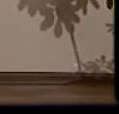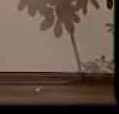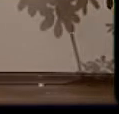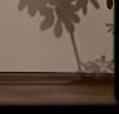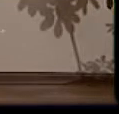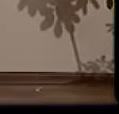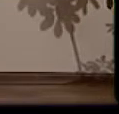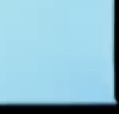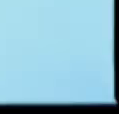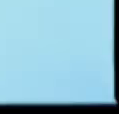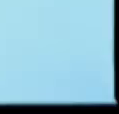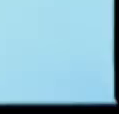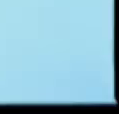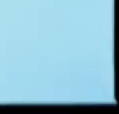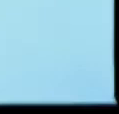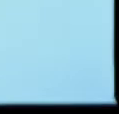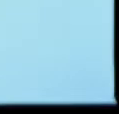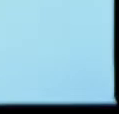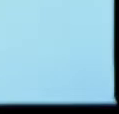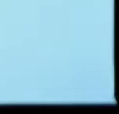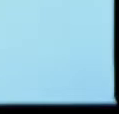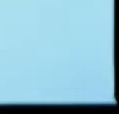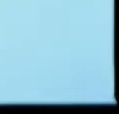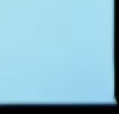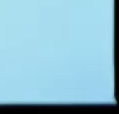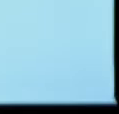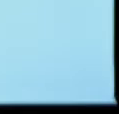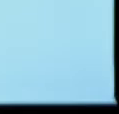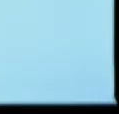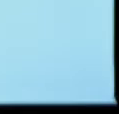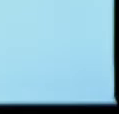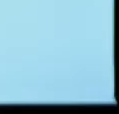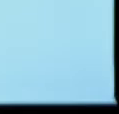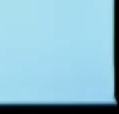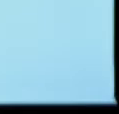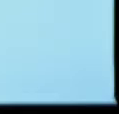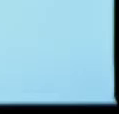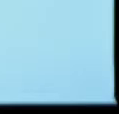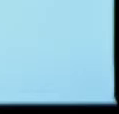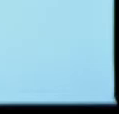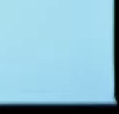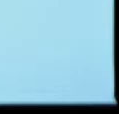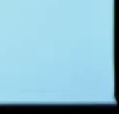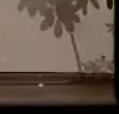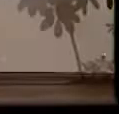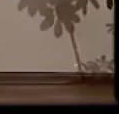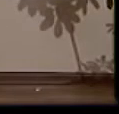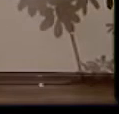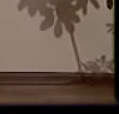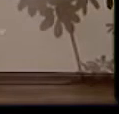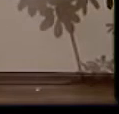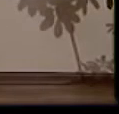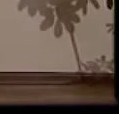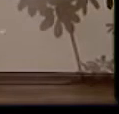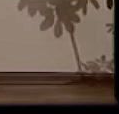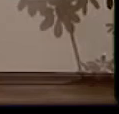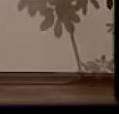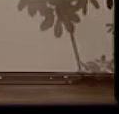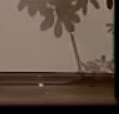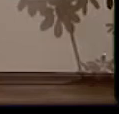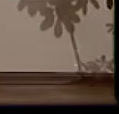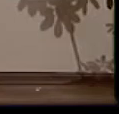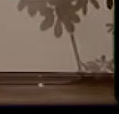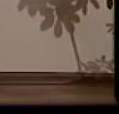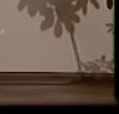pronom relatif don. Aynan bu gapimizdan kelib chiqadigan bo'lsak, de predlogi va undan keyin ot so'z turkumiga oid